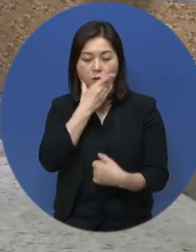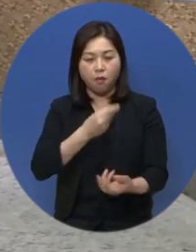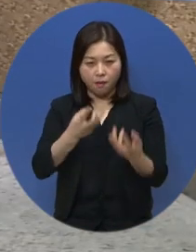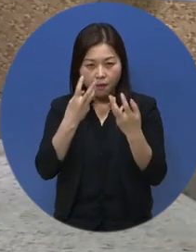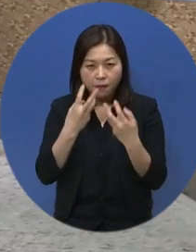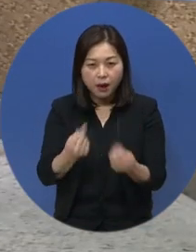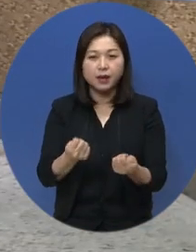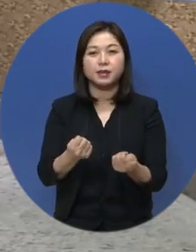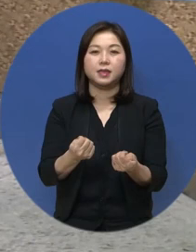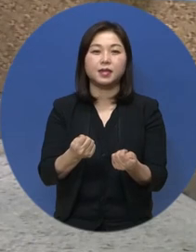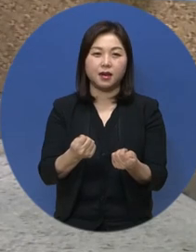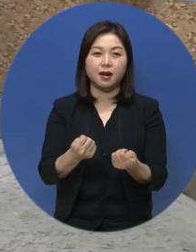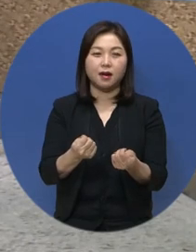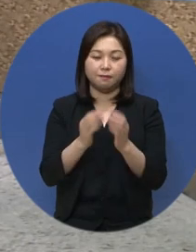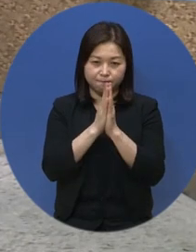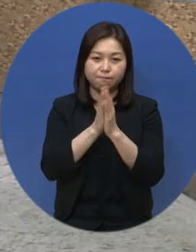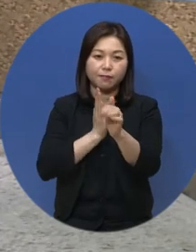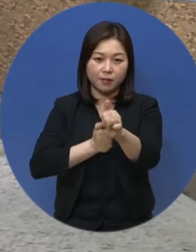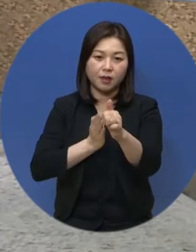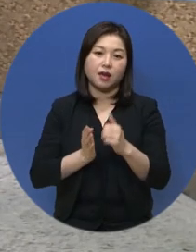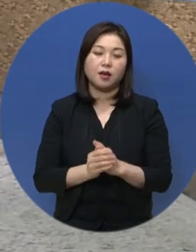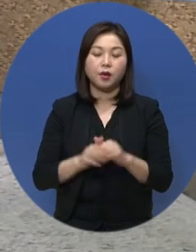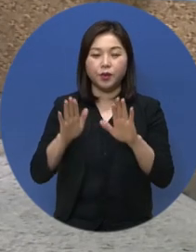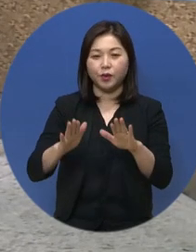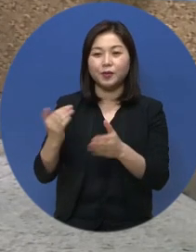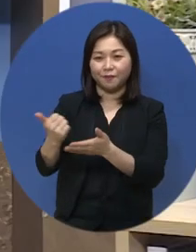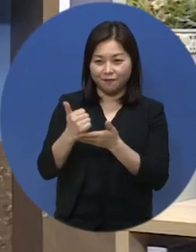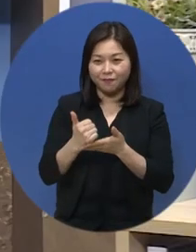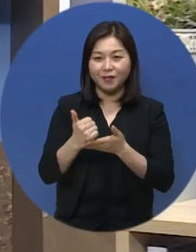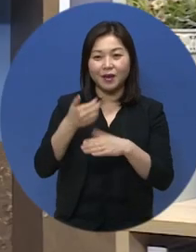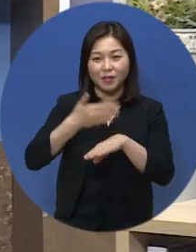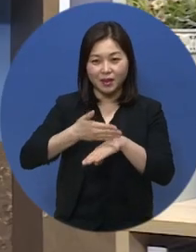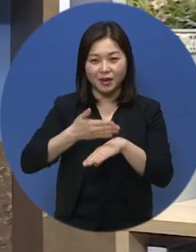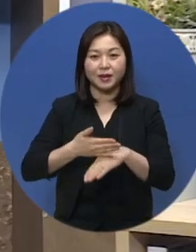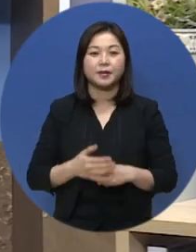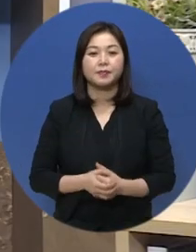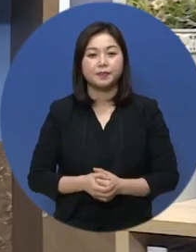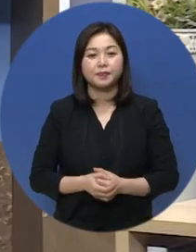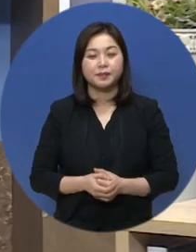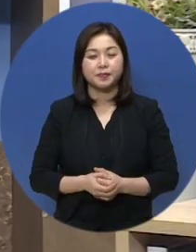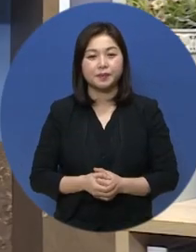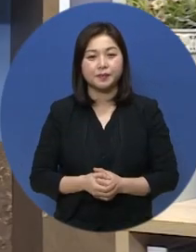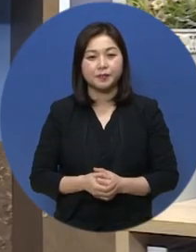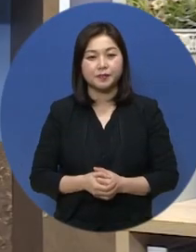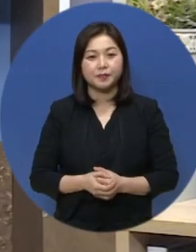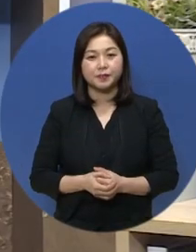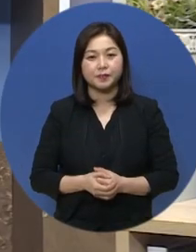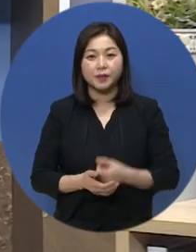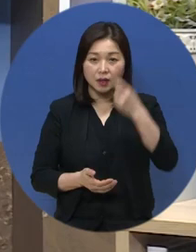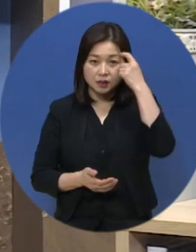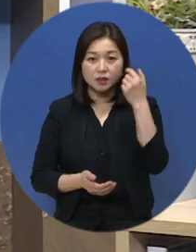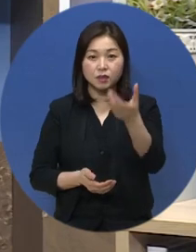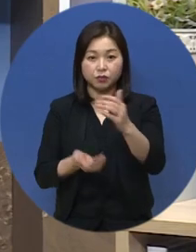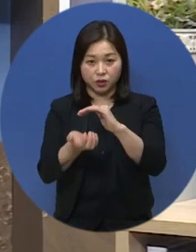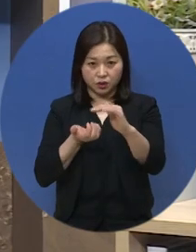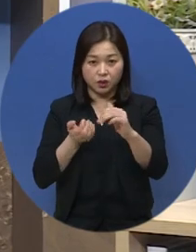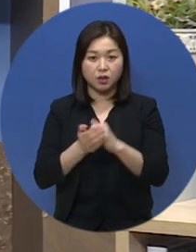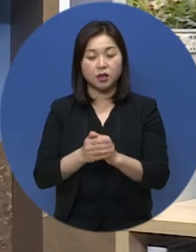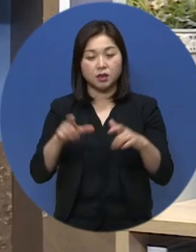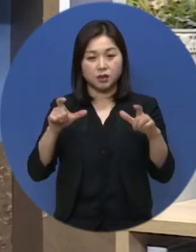네, 네. 자리해 주셔서 대단히 감사합니다. 불러주셔서 고맙습니다. 네. 네, 그럼 이제 본격적인 질문에 앞서서 네. 이